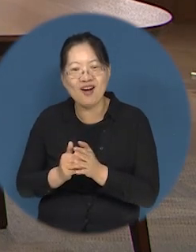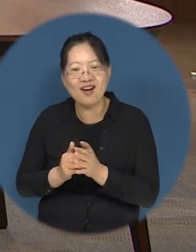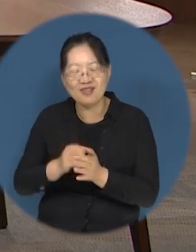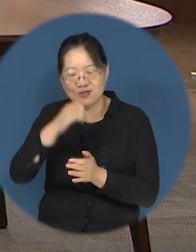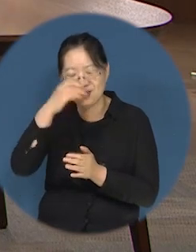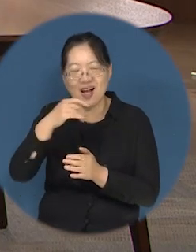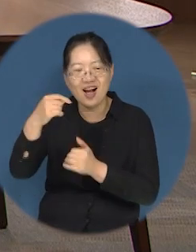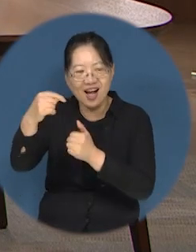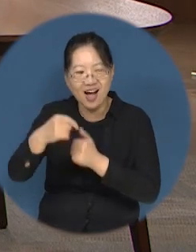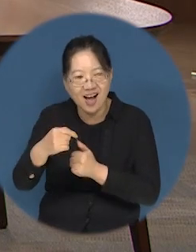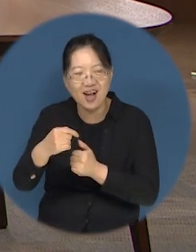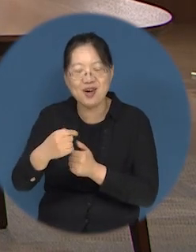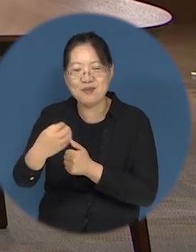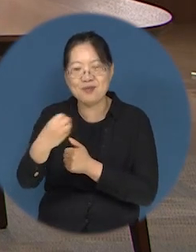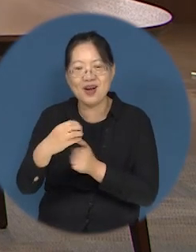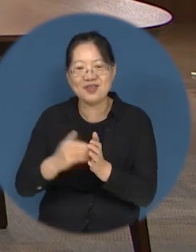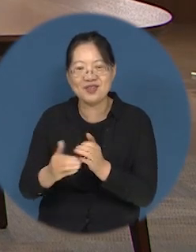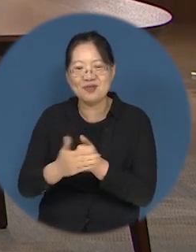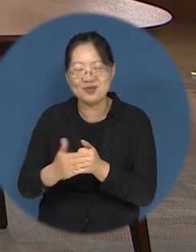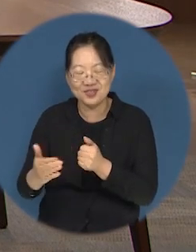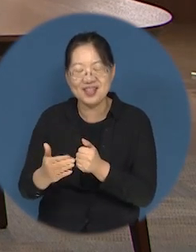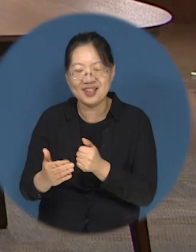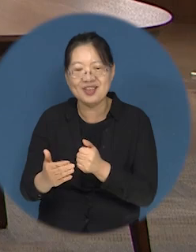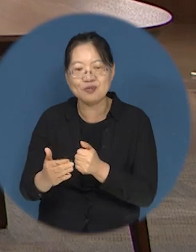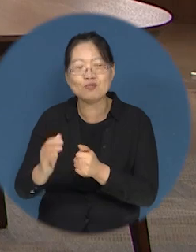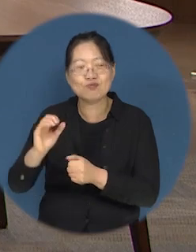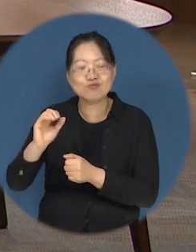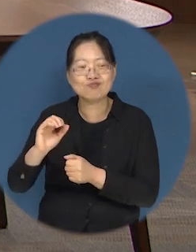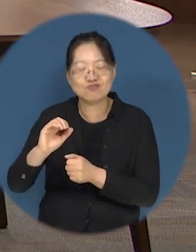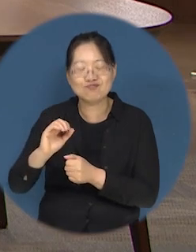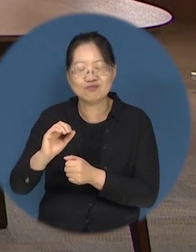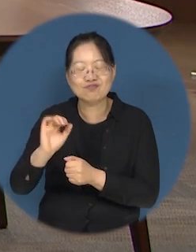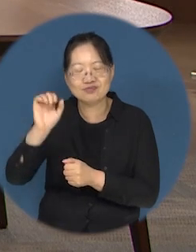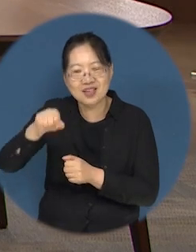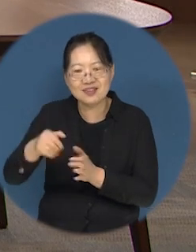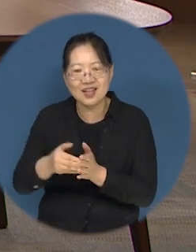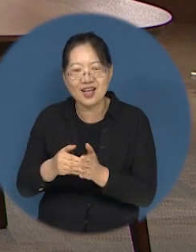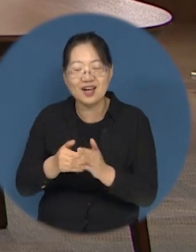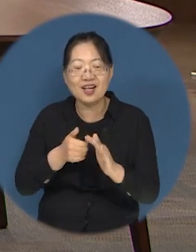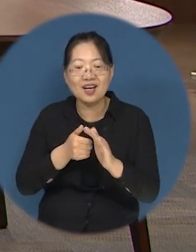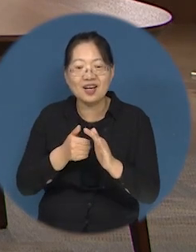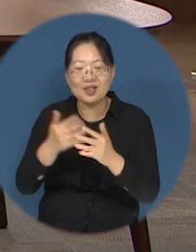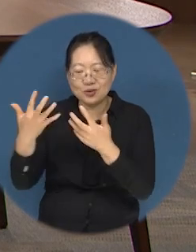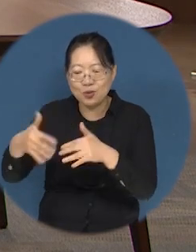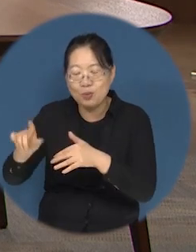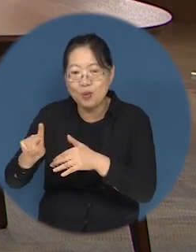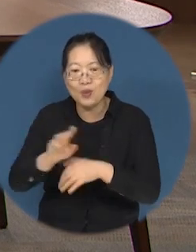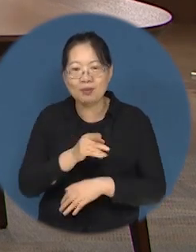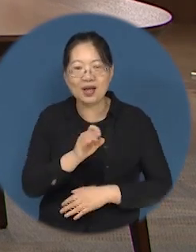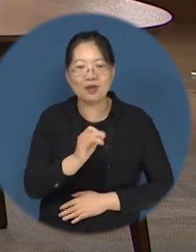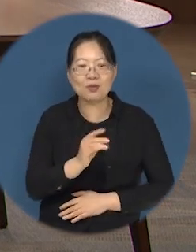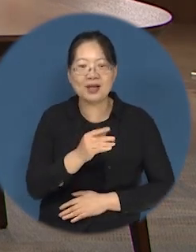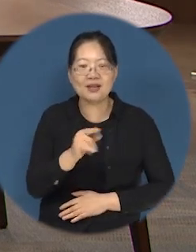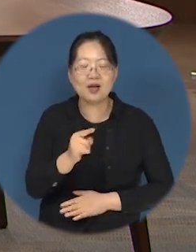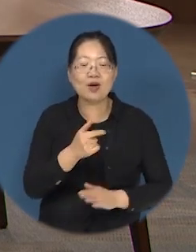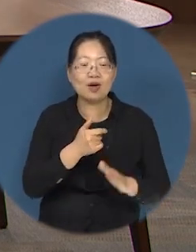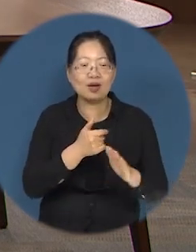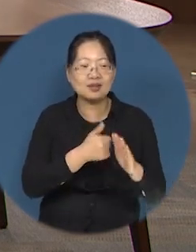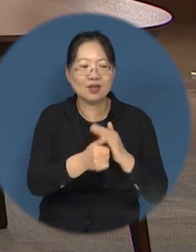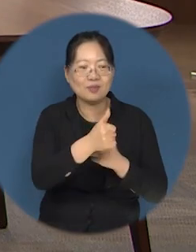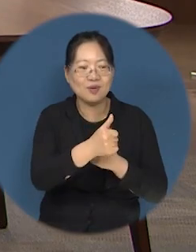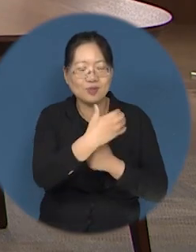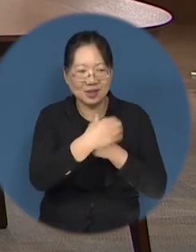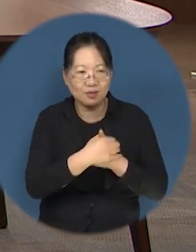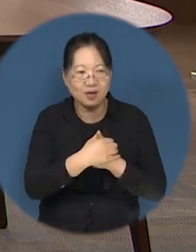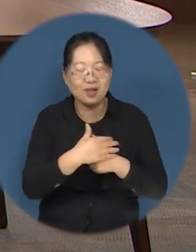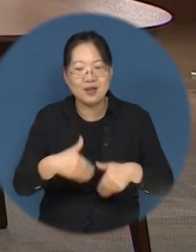그래가지고 그냥 하라 그래가지고 그냥 하는데 이제 조건은 뭐였냐면 베어베터 대표 는 어차피 돈은 안 받지만 여기는 책임을